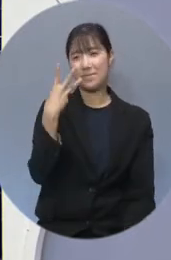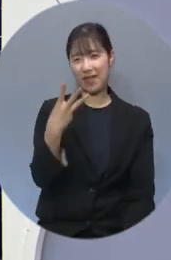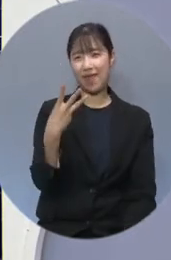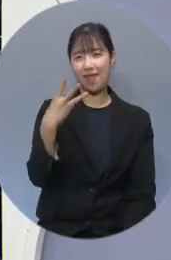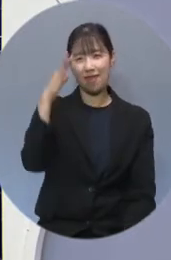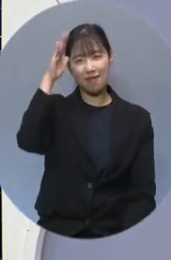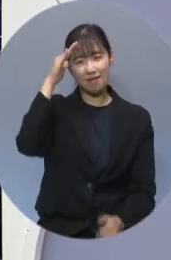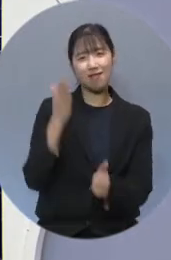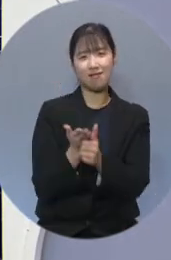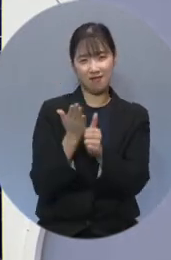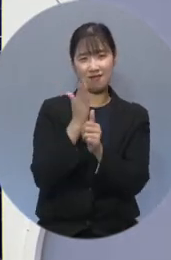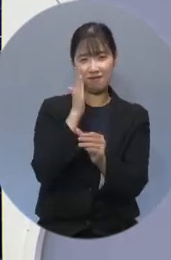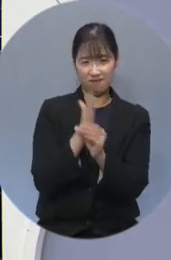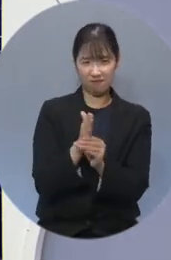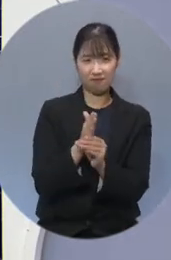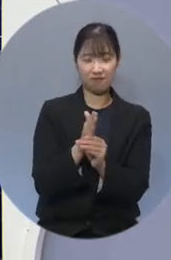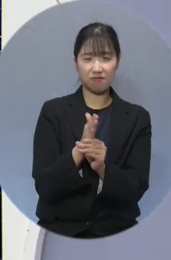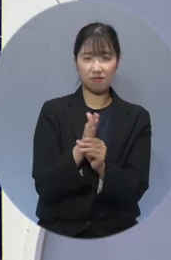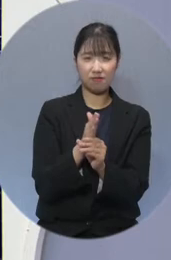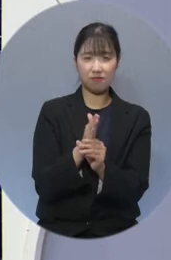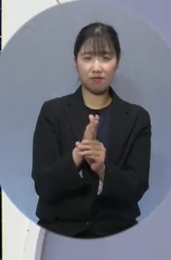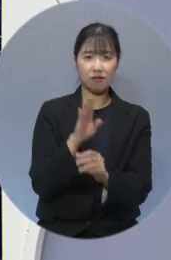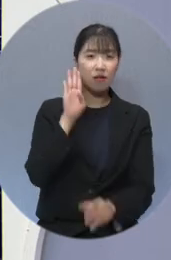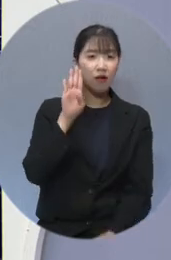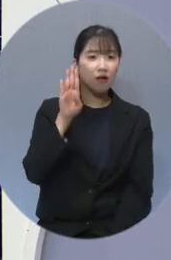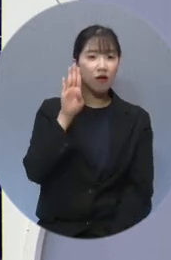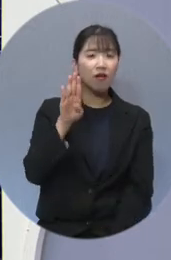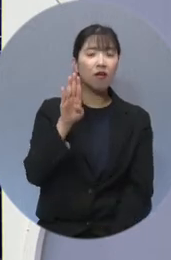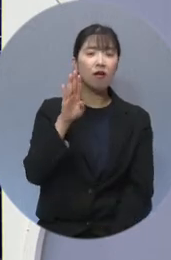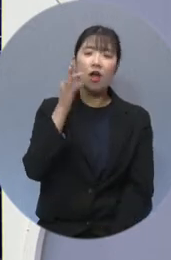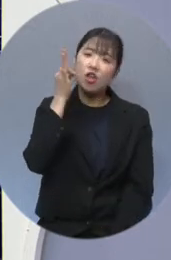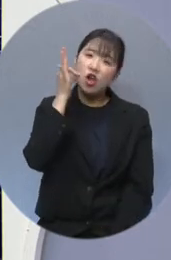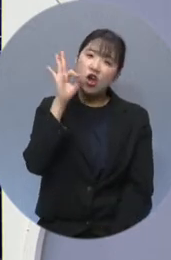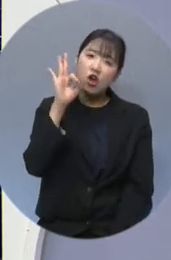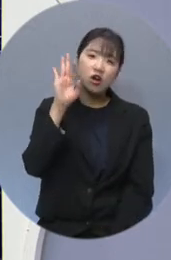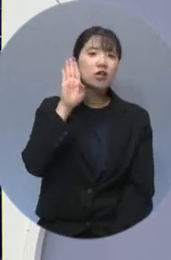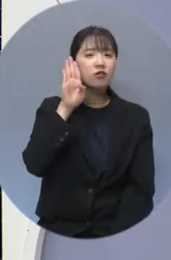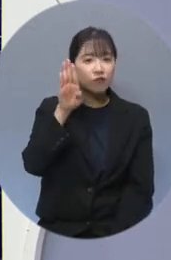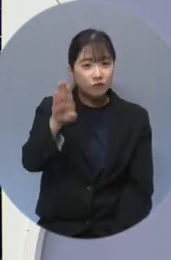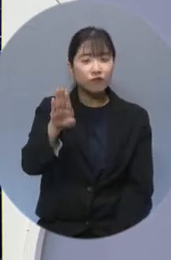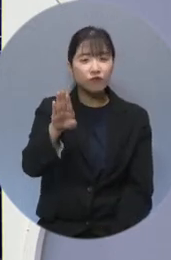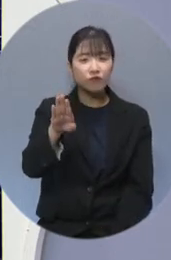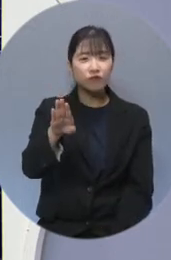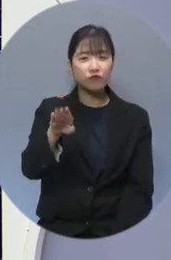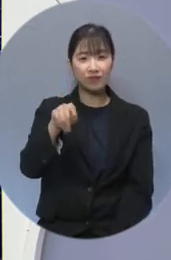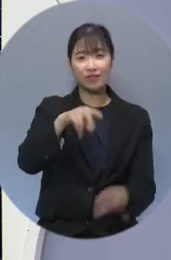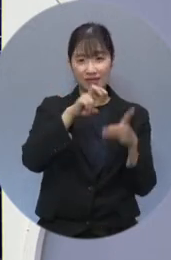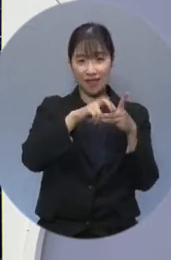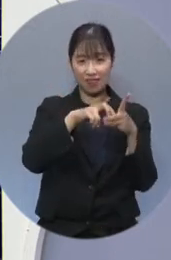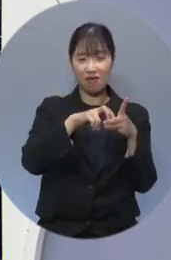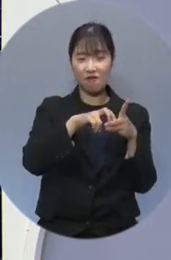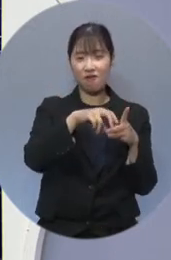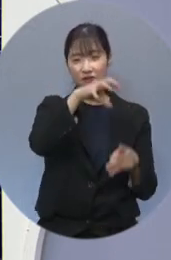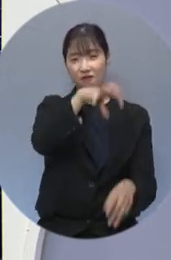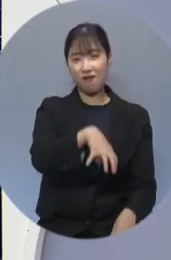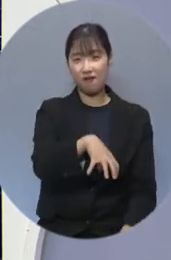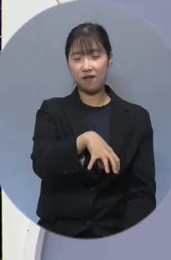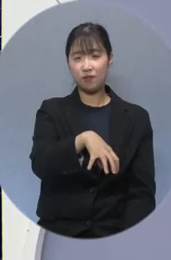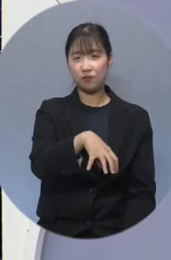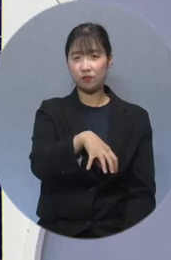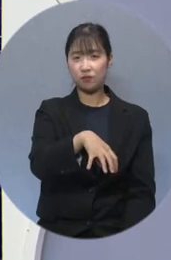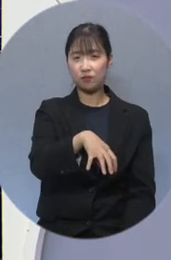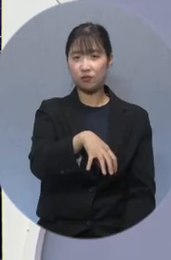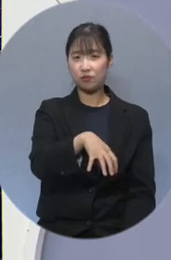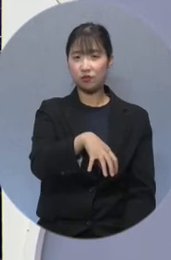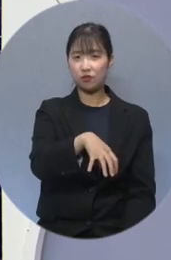있고요. 이제 오늘 다 한 열흘 뒤면 또 우리 유기견 센터에서 아마 이제 유기견